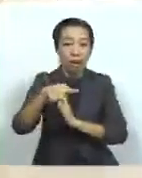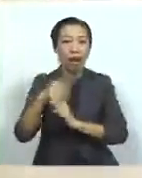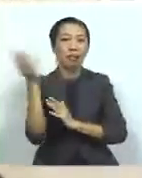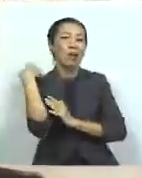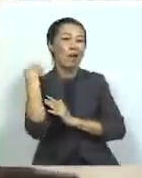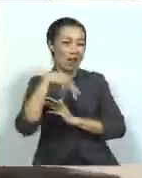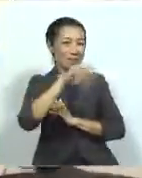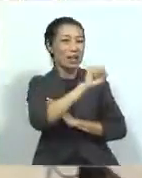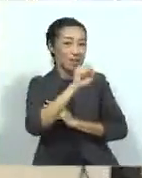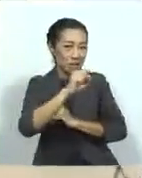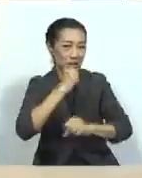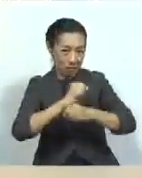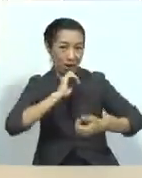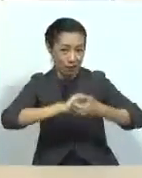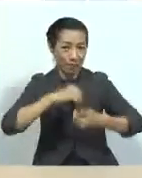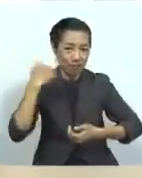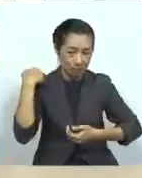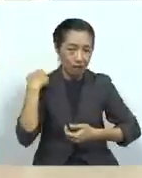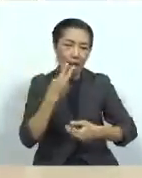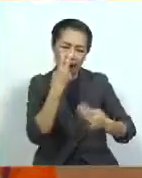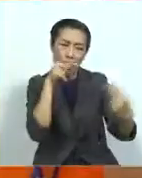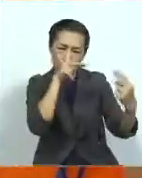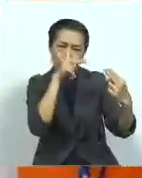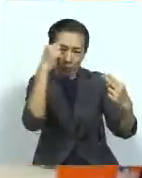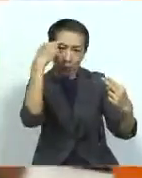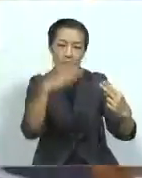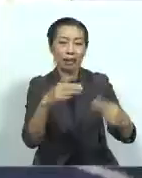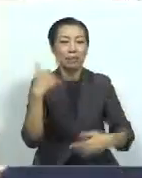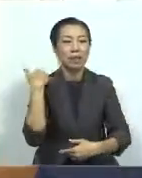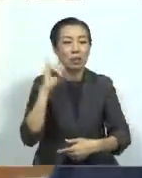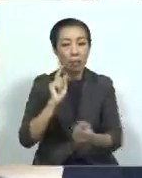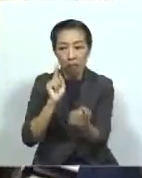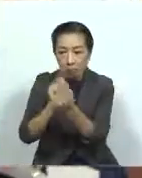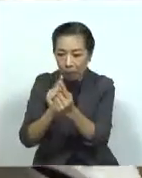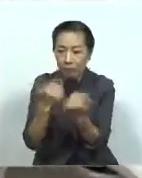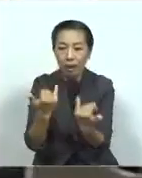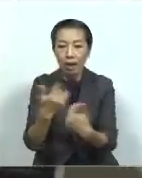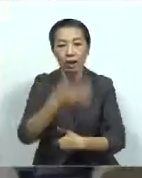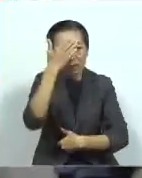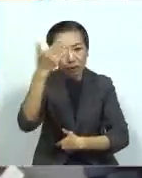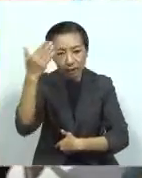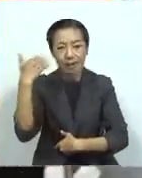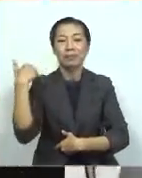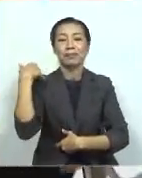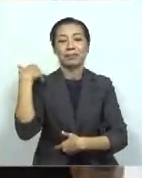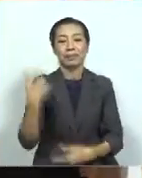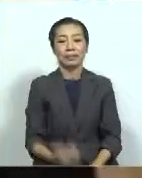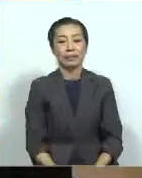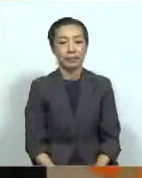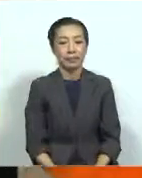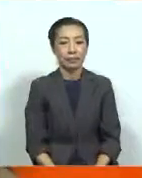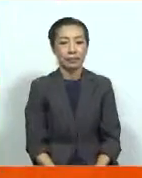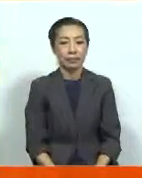คยนั่งอยู่ในสภาด้วยกันเคยทำงานการเมืองกันมาเคยเห็นหน้าค่าตากันเป็นอย่างดีนะครับพบหน้าพบตาก็ทักทายกันตามธรรมเนียมแบบไทยๆ